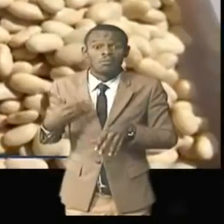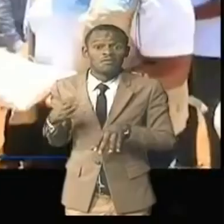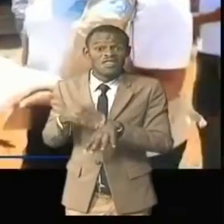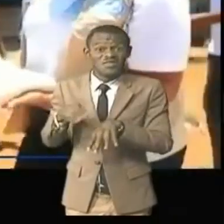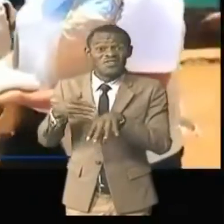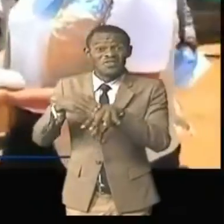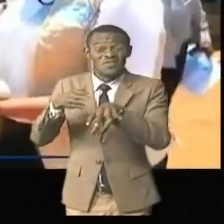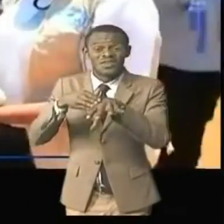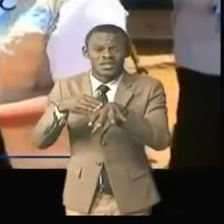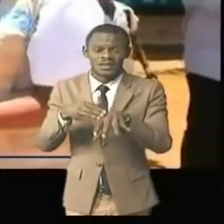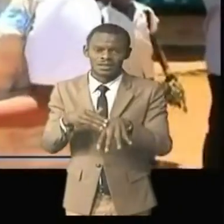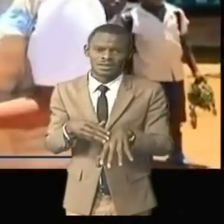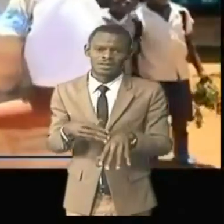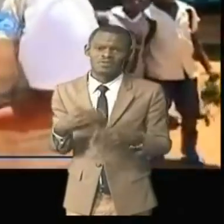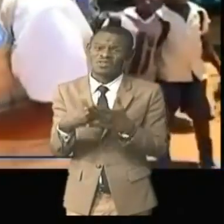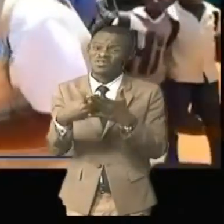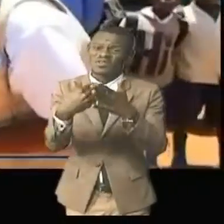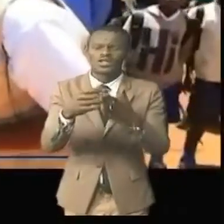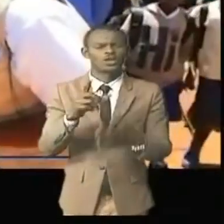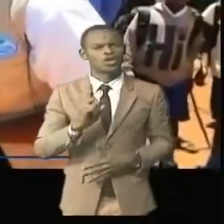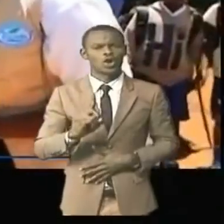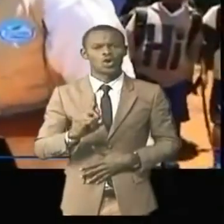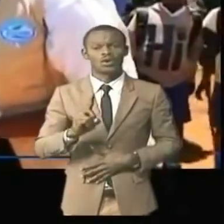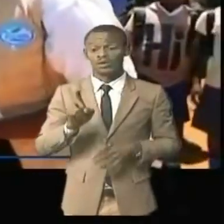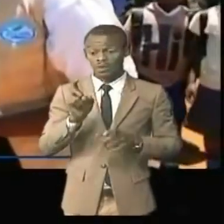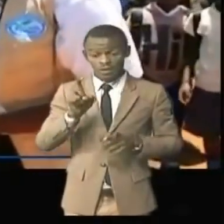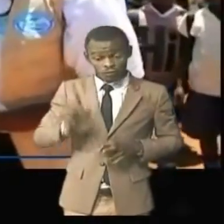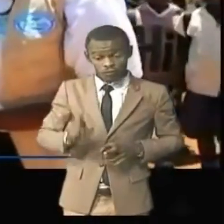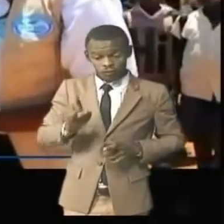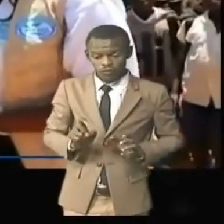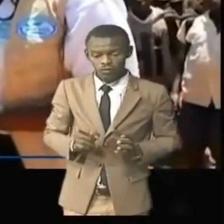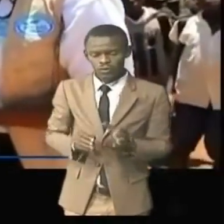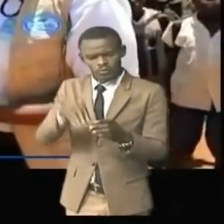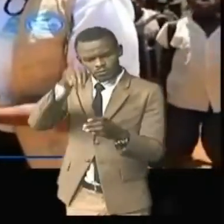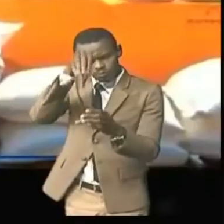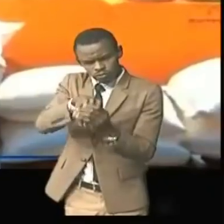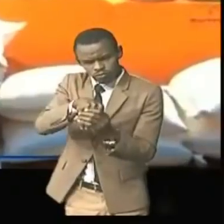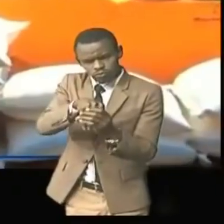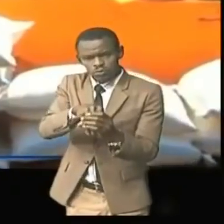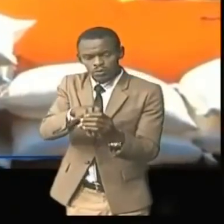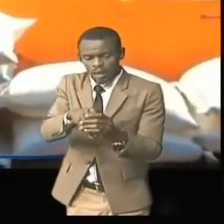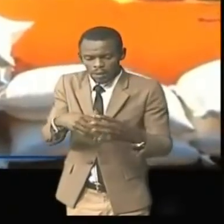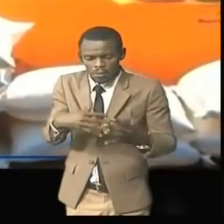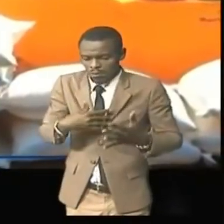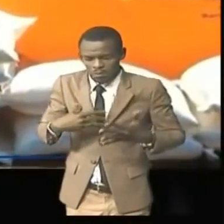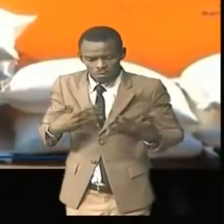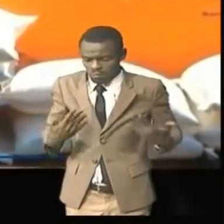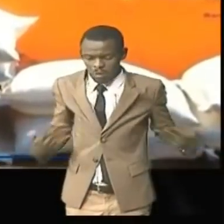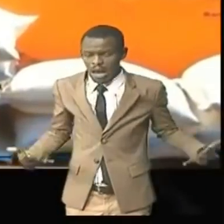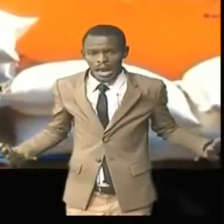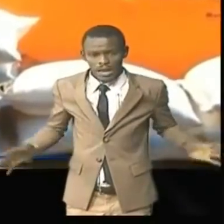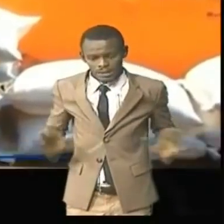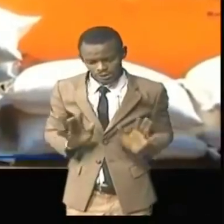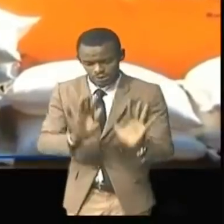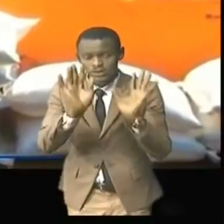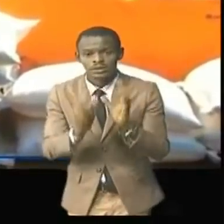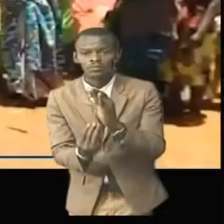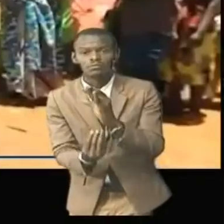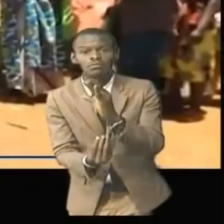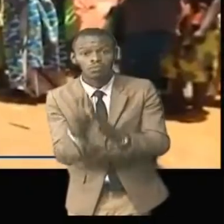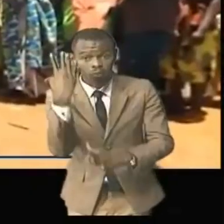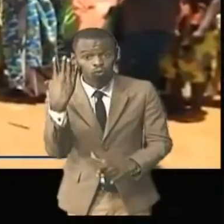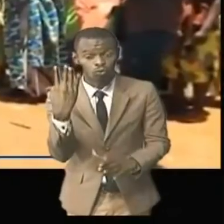disponibles pour la campagne de sensibilisation des ménages agricoles et la distribution. Cette campagne de dissémination est destinée aux ménages agricoles